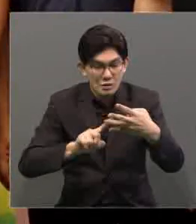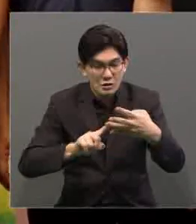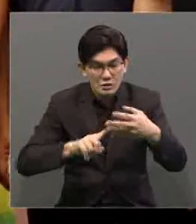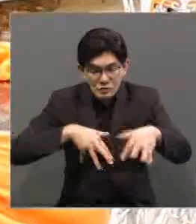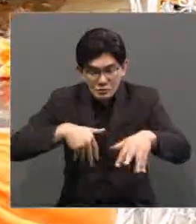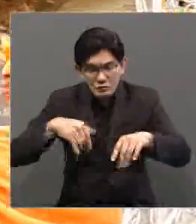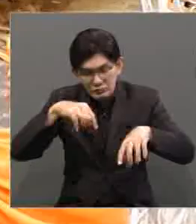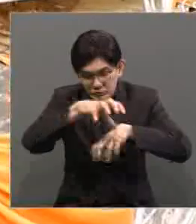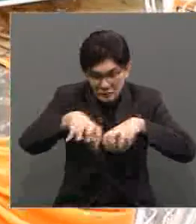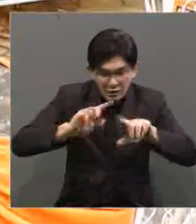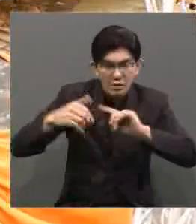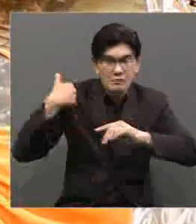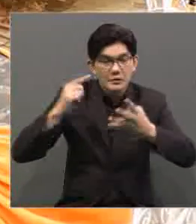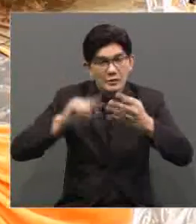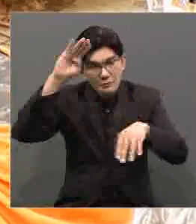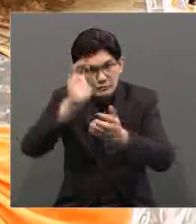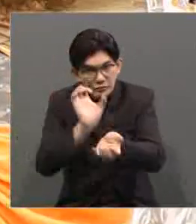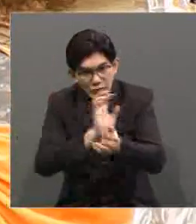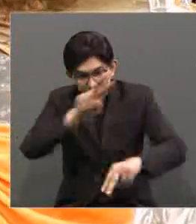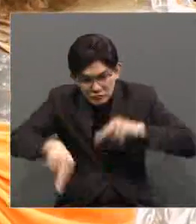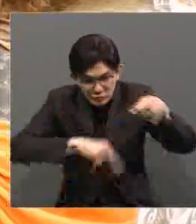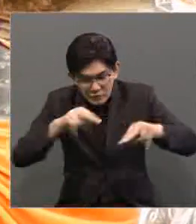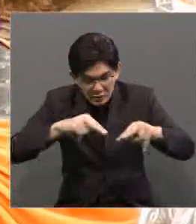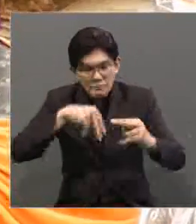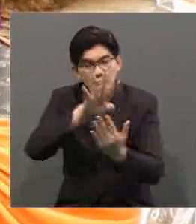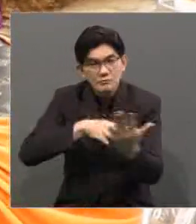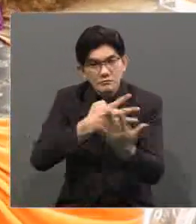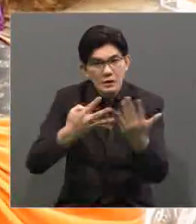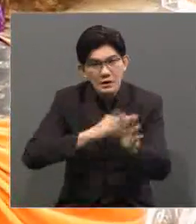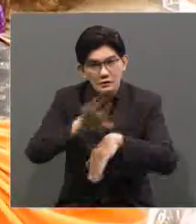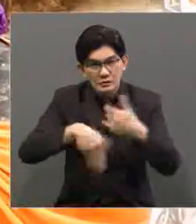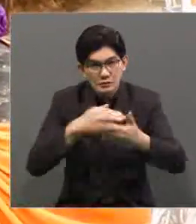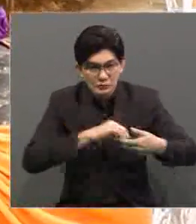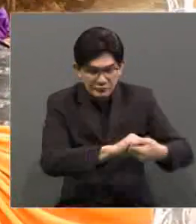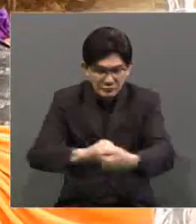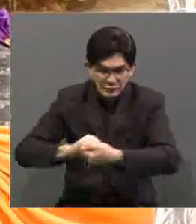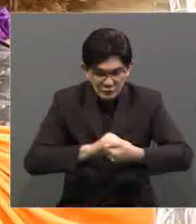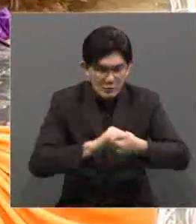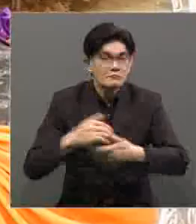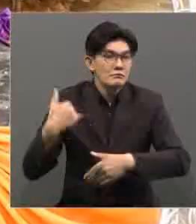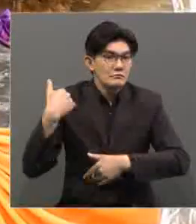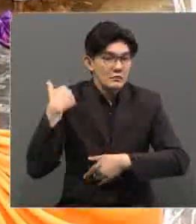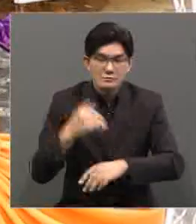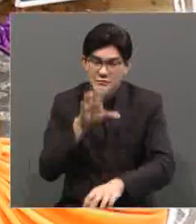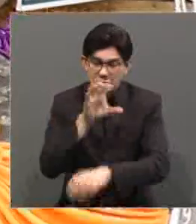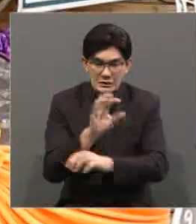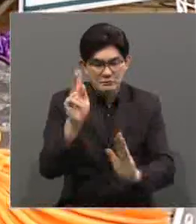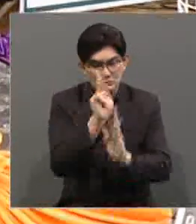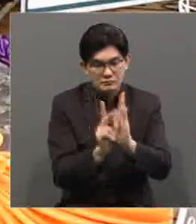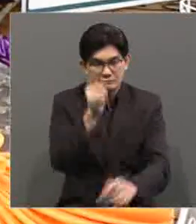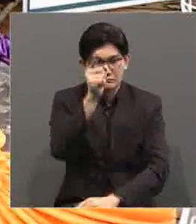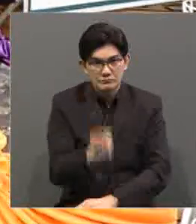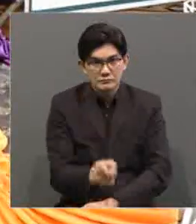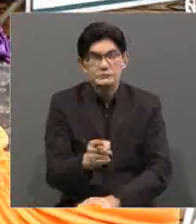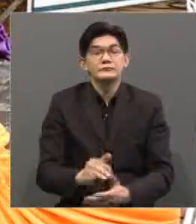ถิ่นและด่านตำรวจโดยเพิ่มความเข้มข้นของมาตรการและการมีส่วนร่วมของทุกภาคส่วนควบคู่ไปกับการบังคับใช้กฎหมายอย่างเคร่ง